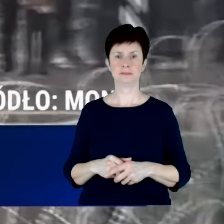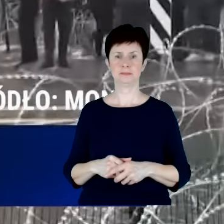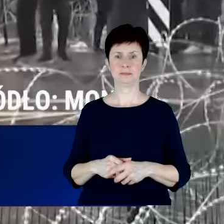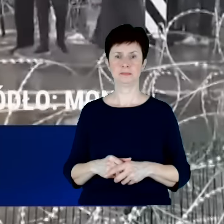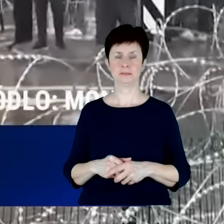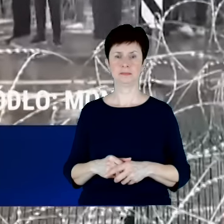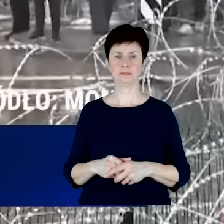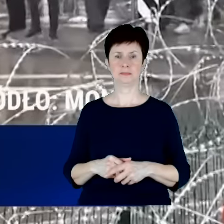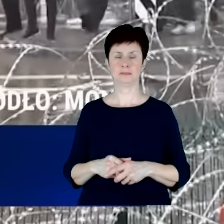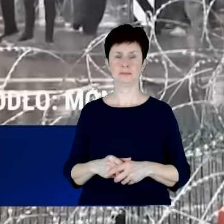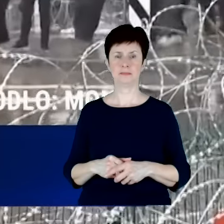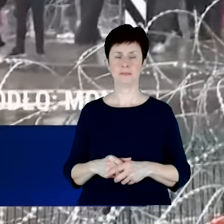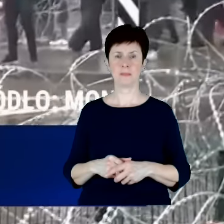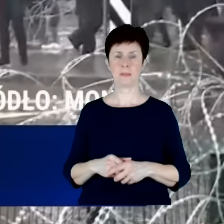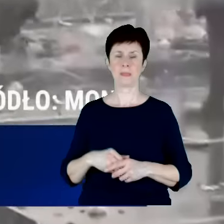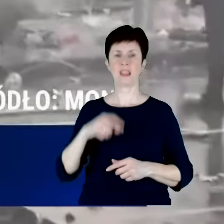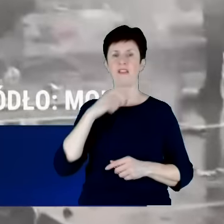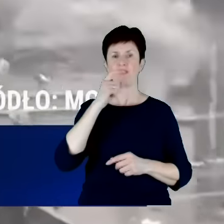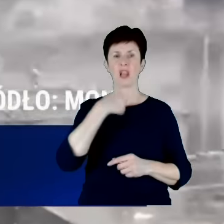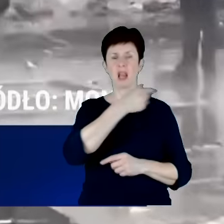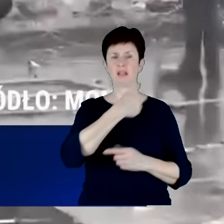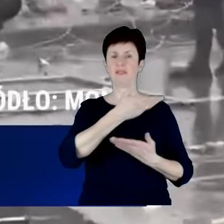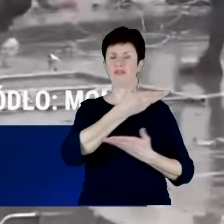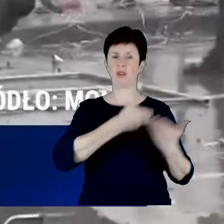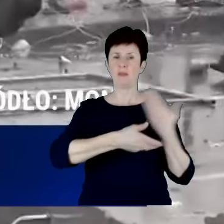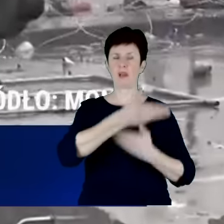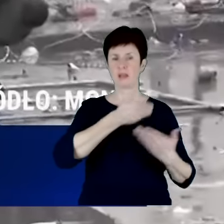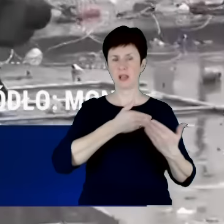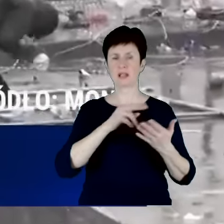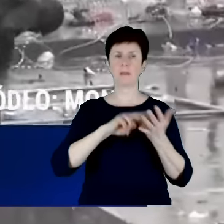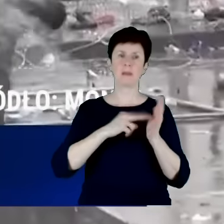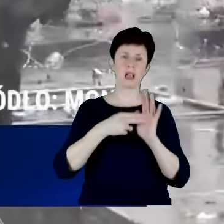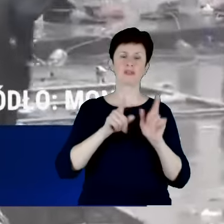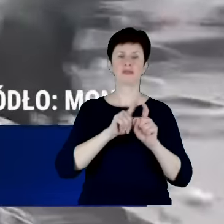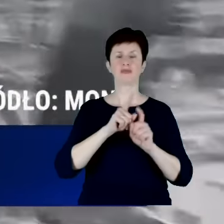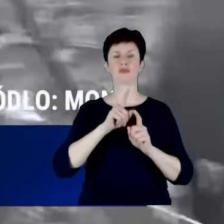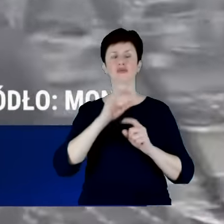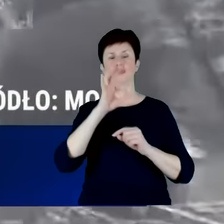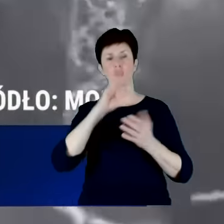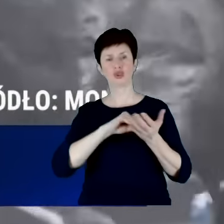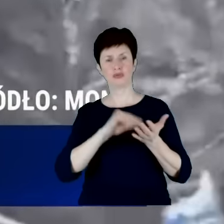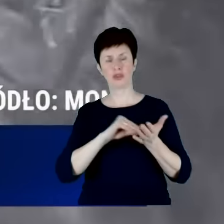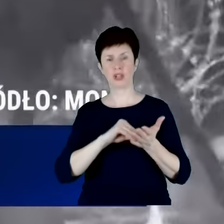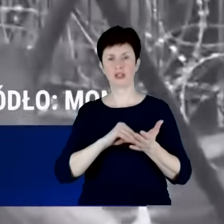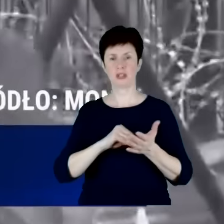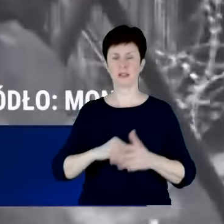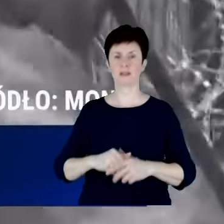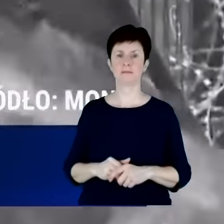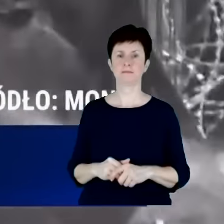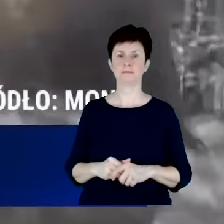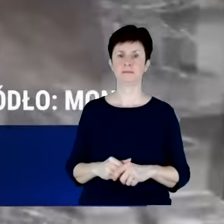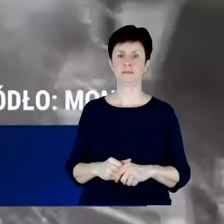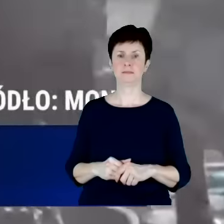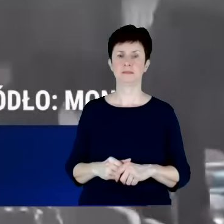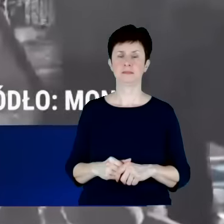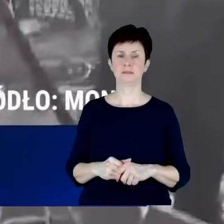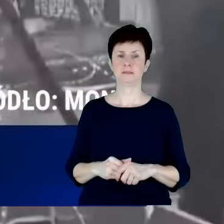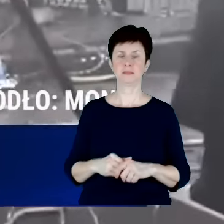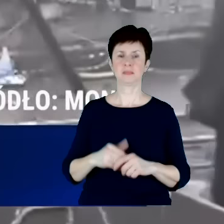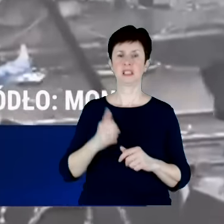Wymieniliśmy tutaj uwagi na temat także możliwości wymiany doświadczeń. Ja chcę poinformować, że kilkadziesiąt godzin